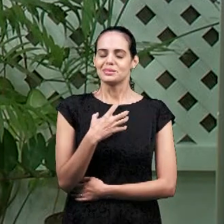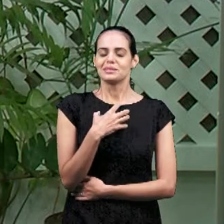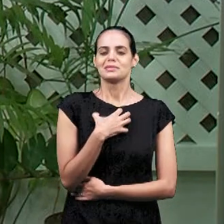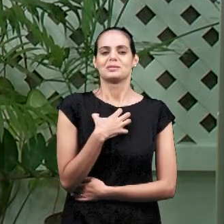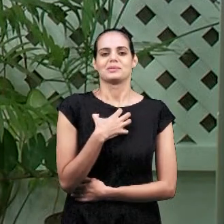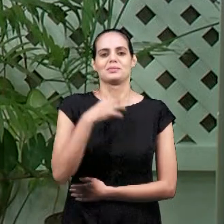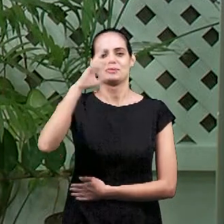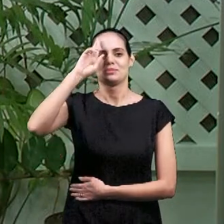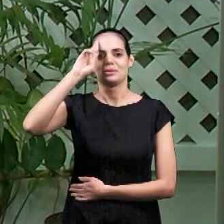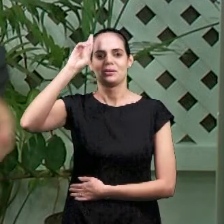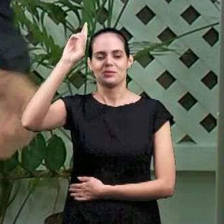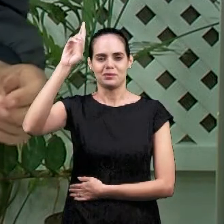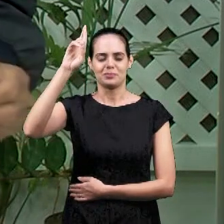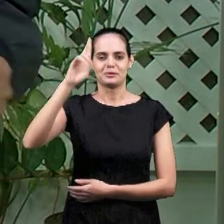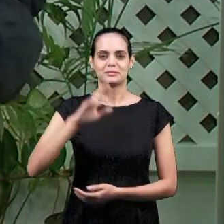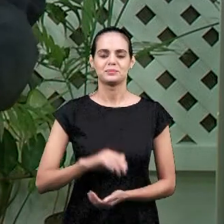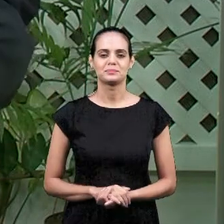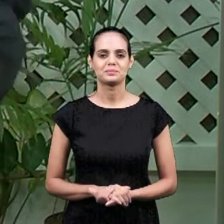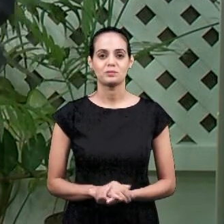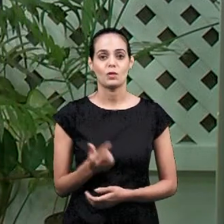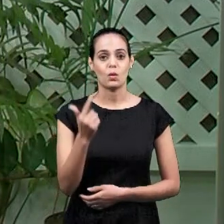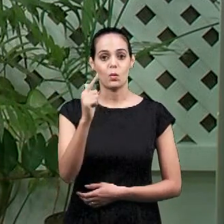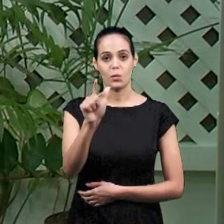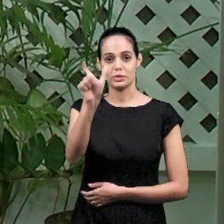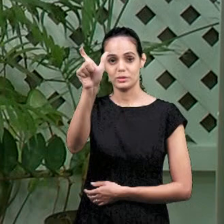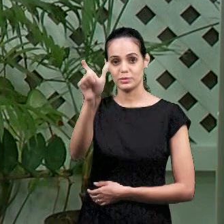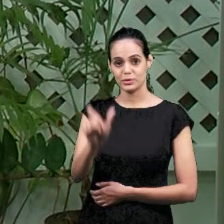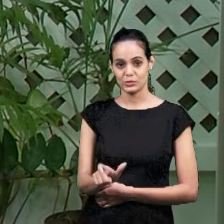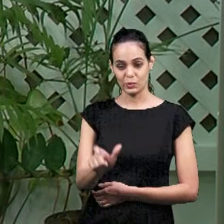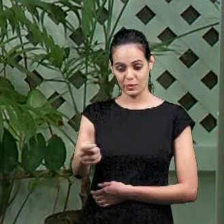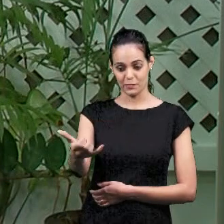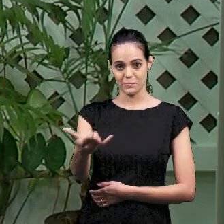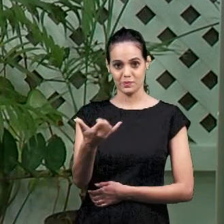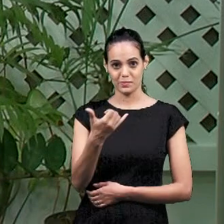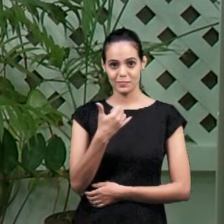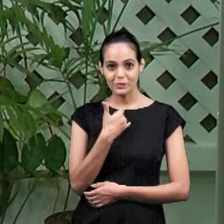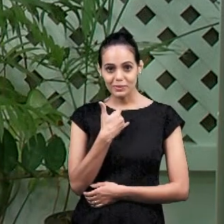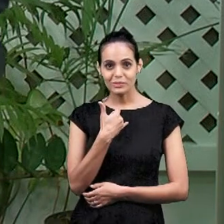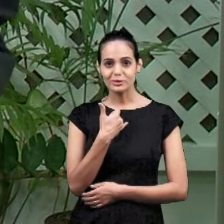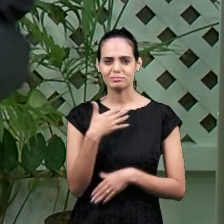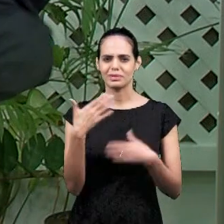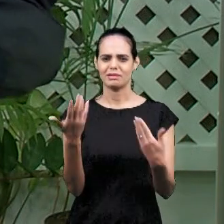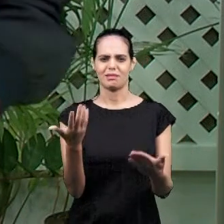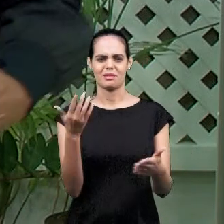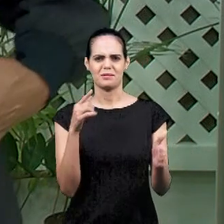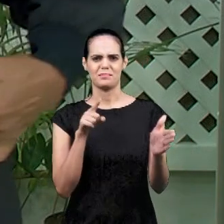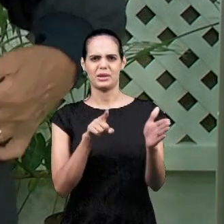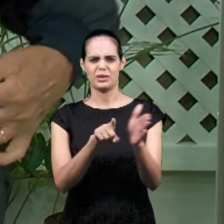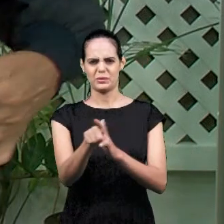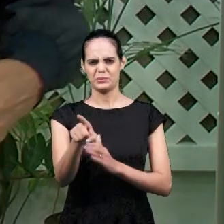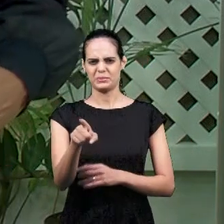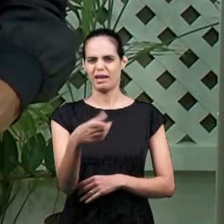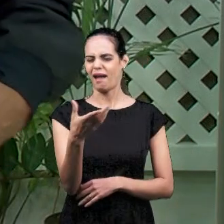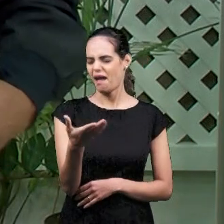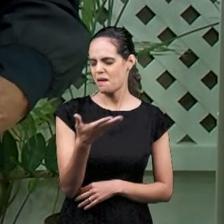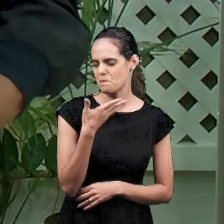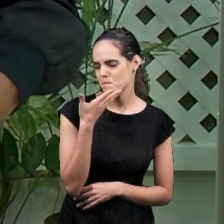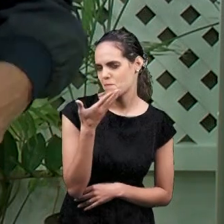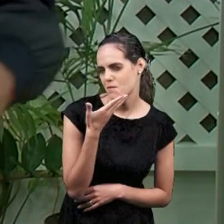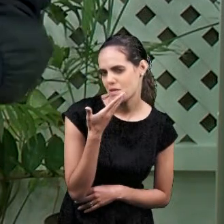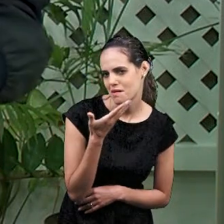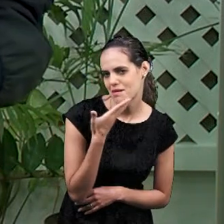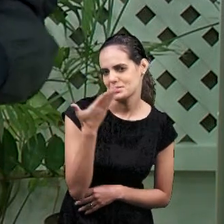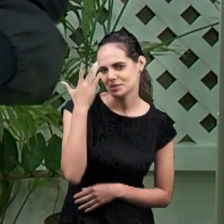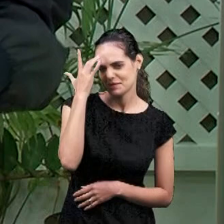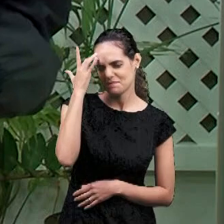chemin. Cela est important. L'autre dit, quand il y a la question, là,